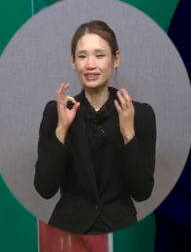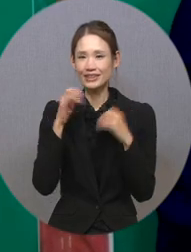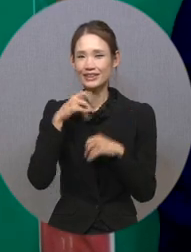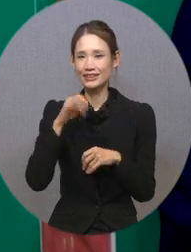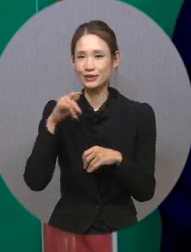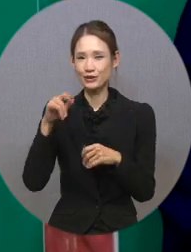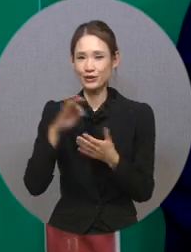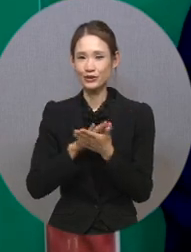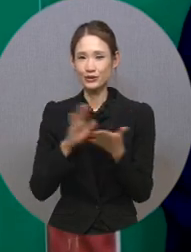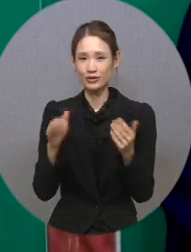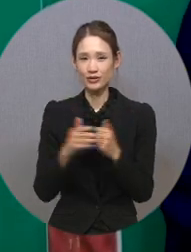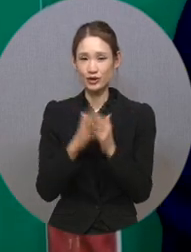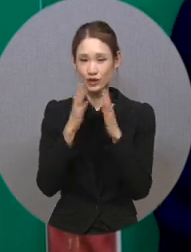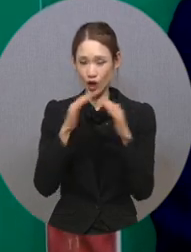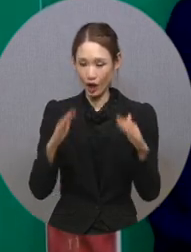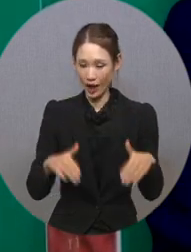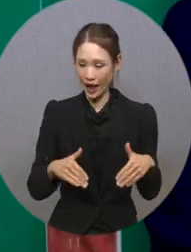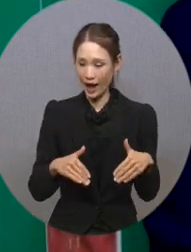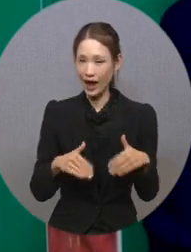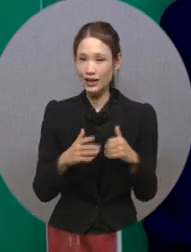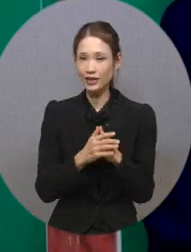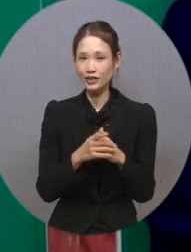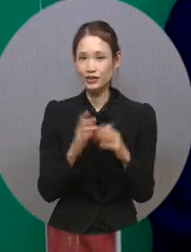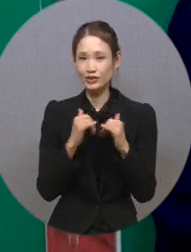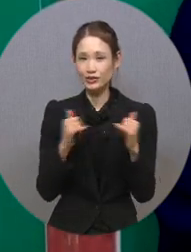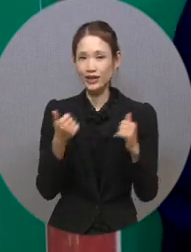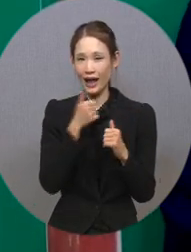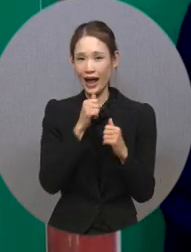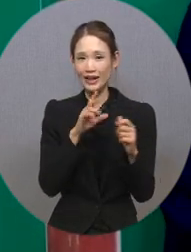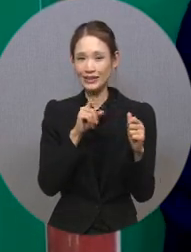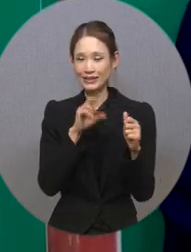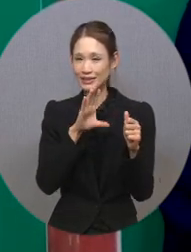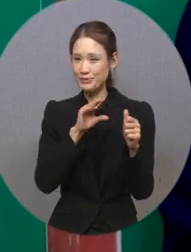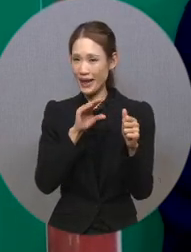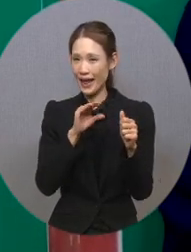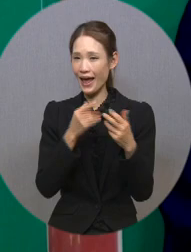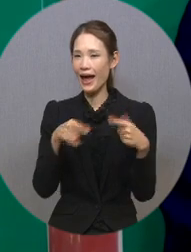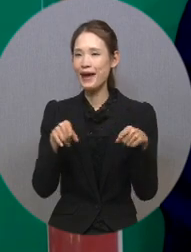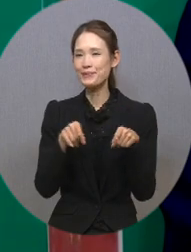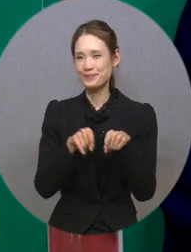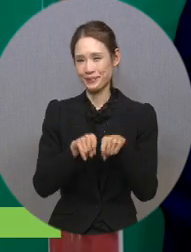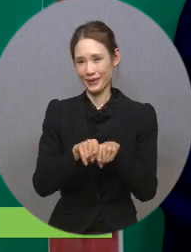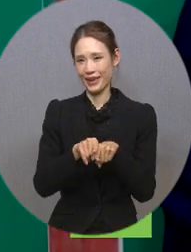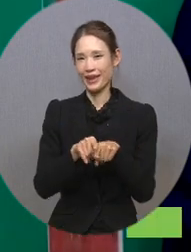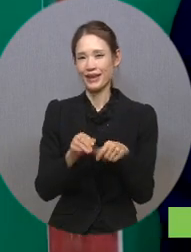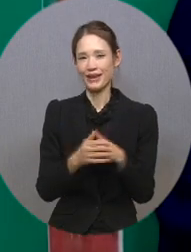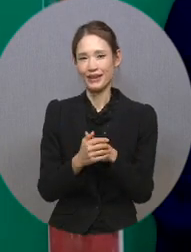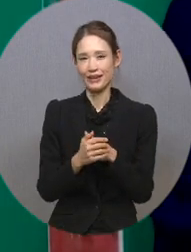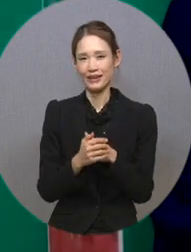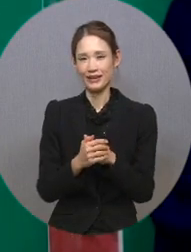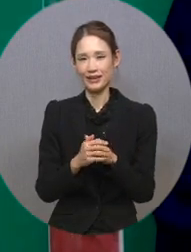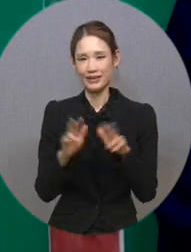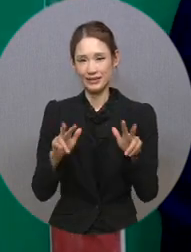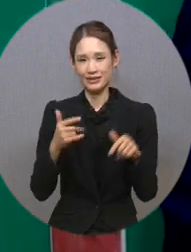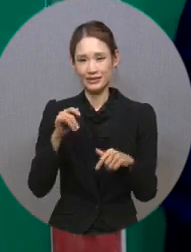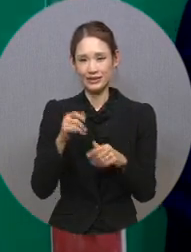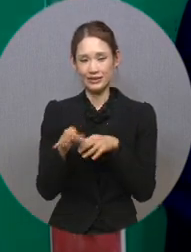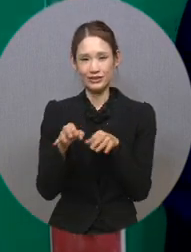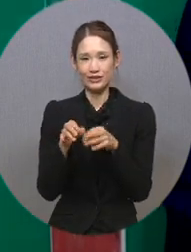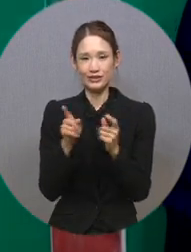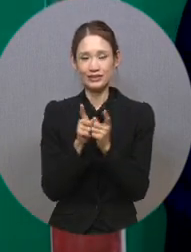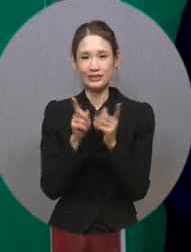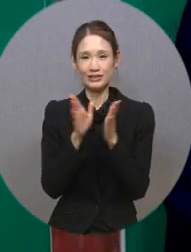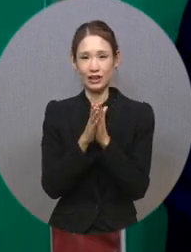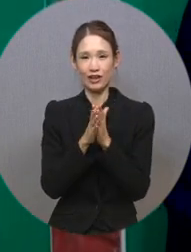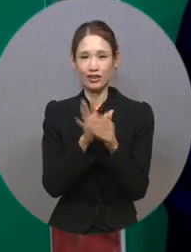김정현입니다. 아, 전라남도와 그리고 저희 국민안내양TV가 따뜻하게 손잡고 지금 남도장터에서